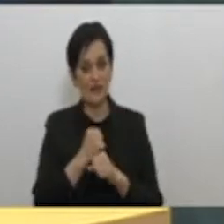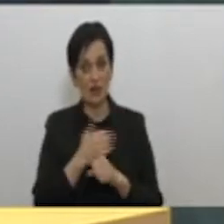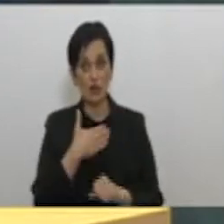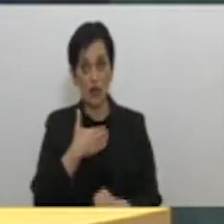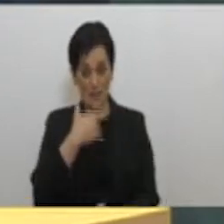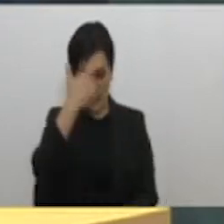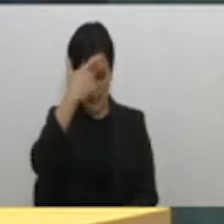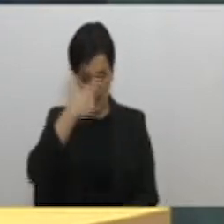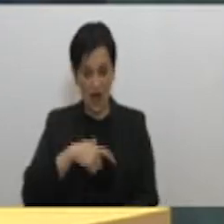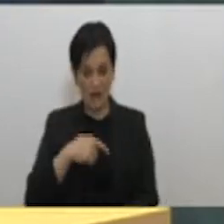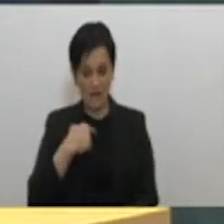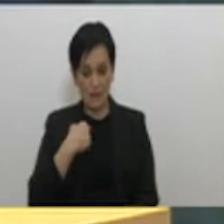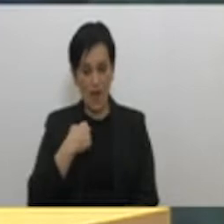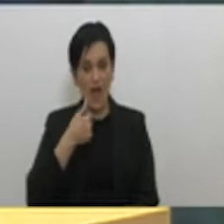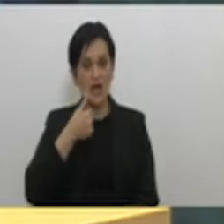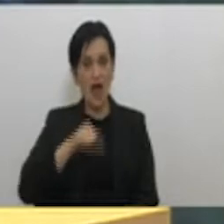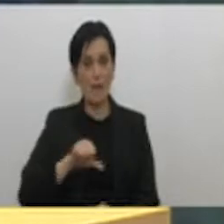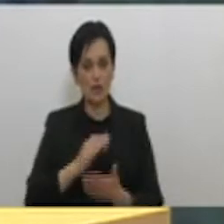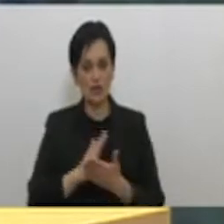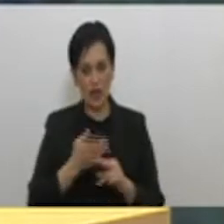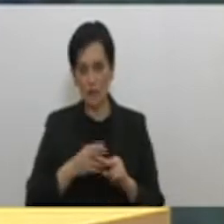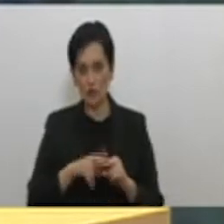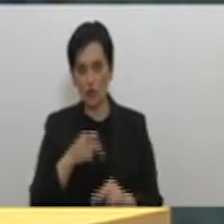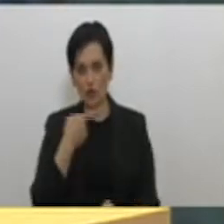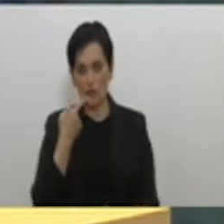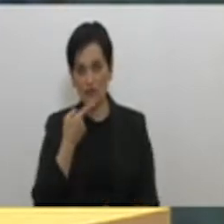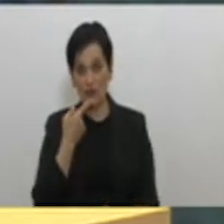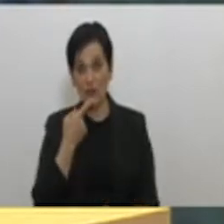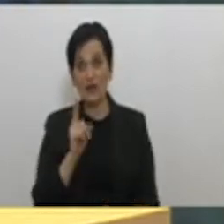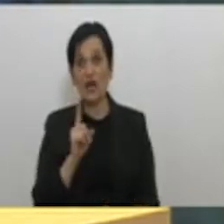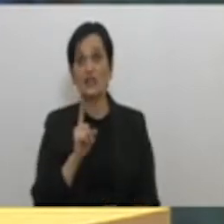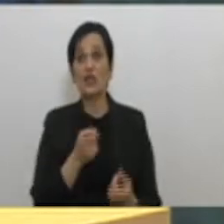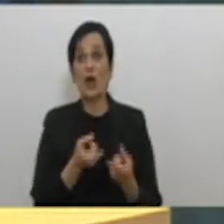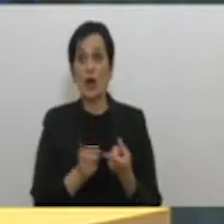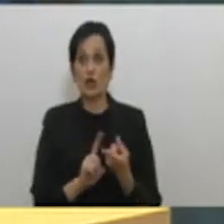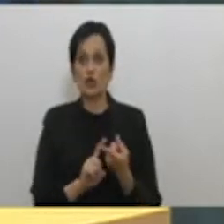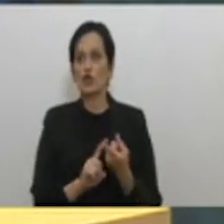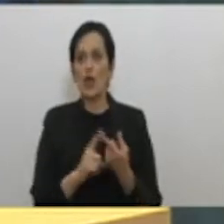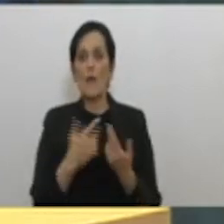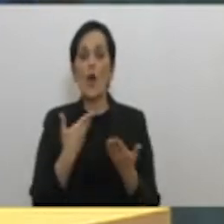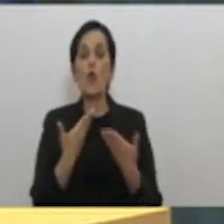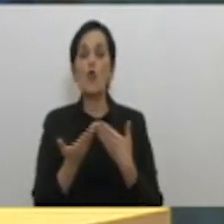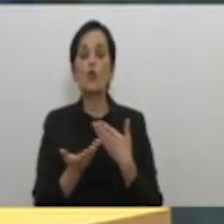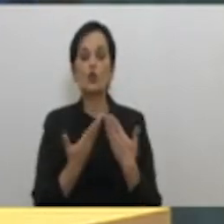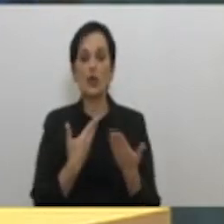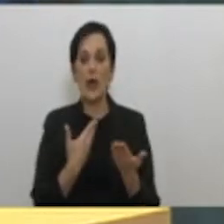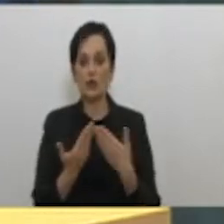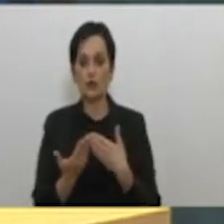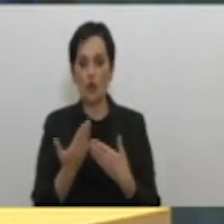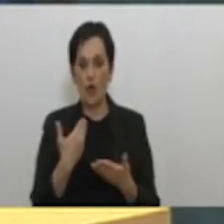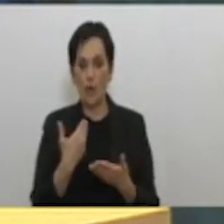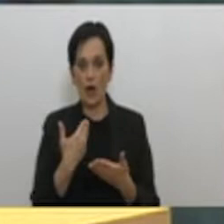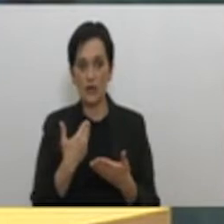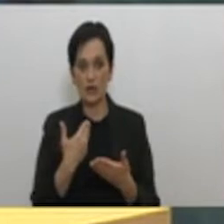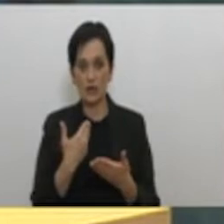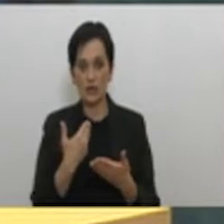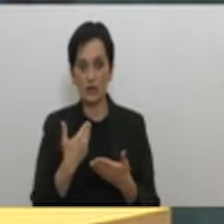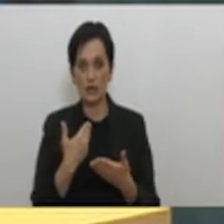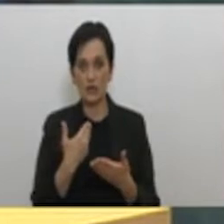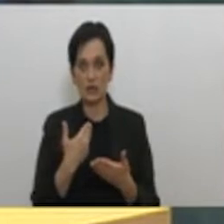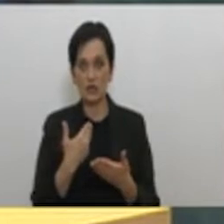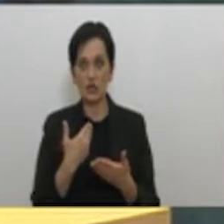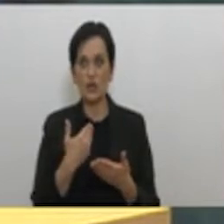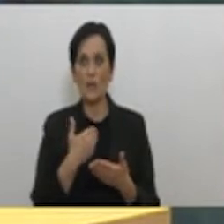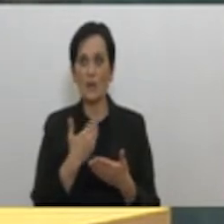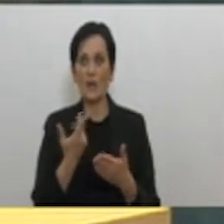მაქვს გამოცდილი და ამიტომ გეუბნებით ამას. ეხლა რა შეეხება ურთიერთობას მათთან? იაგომ ძალიან ისე